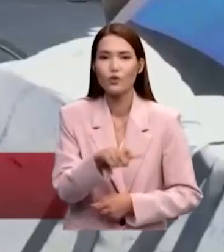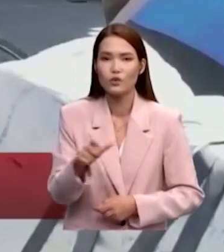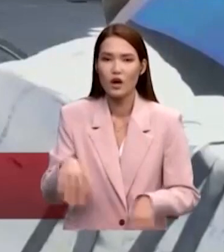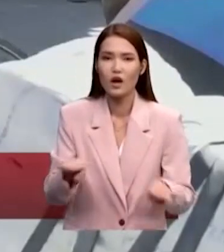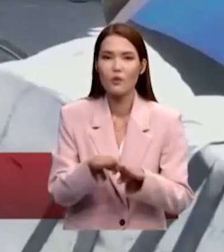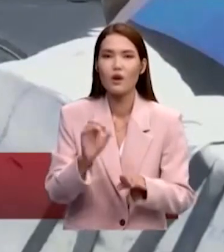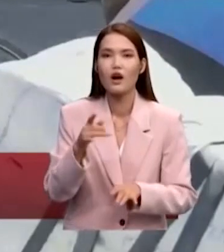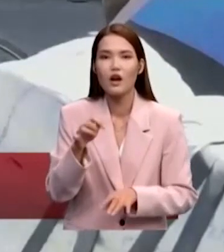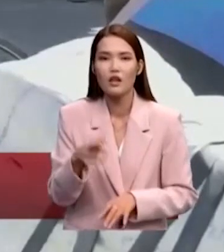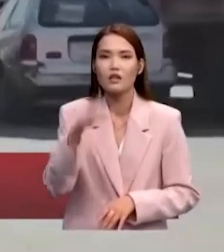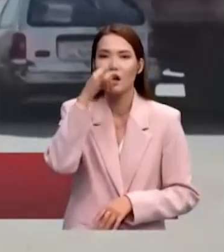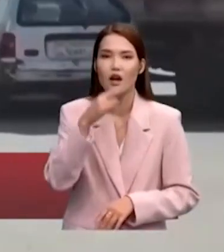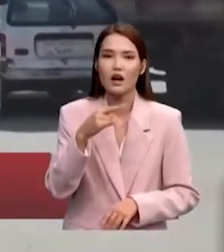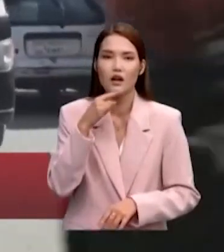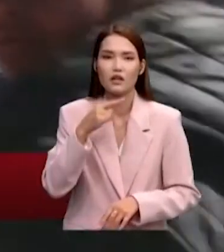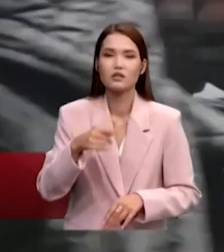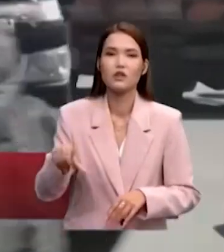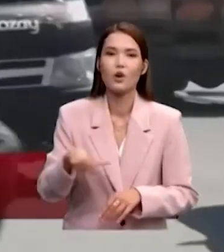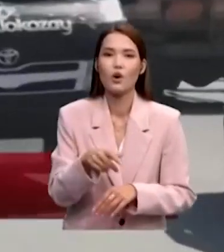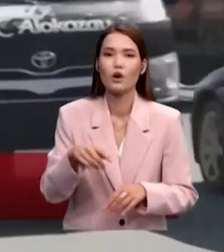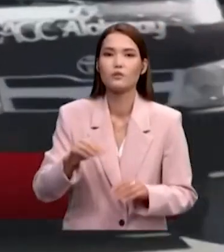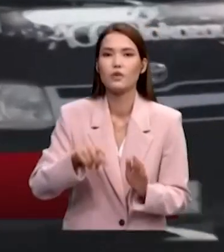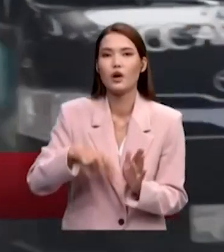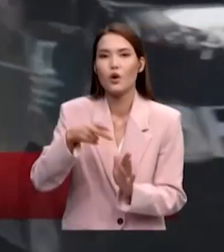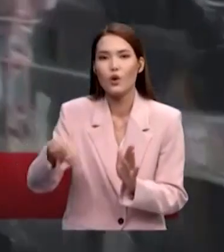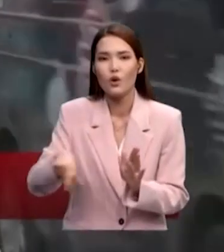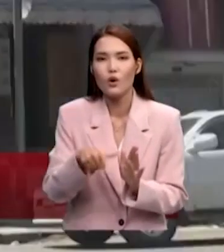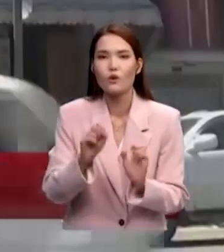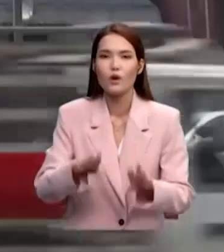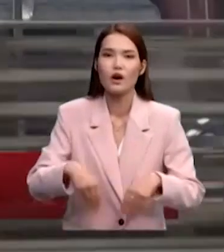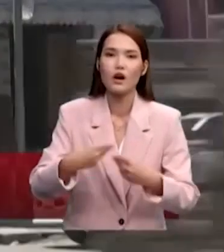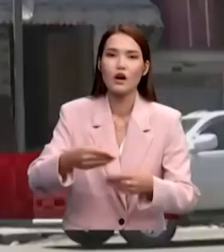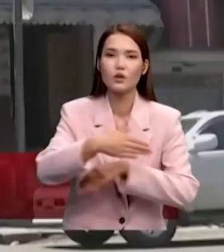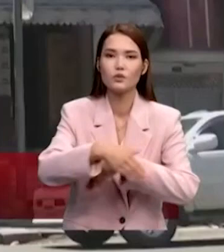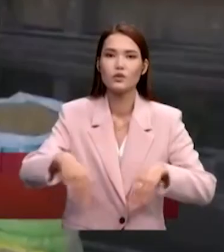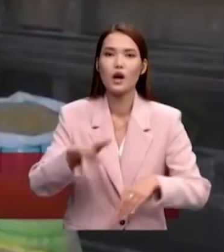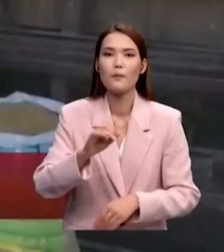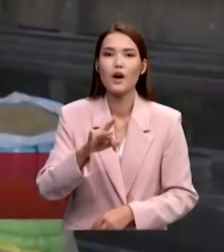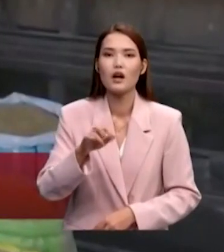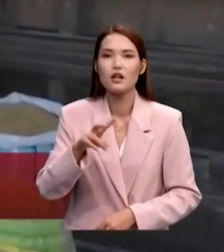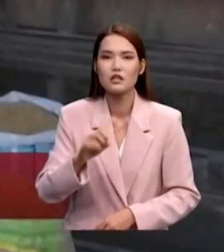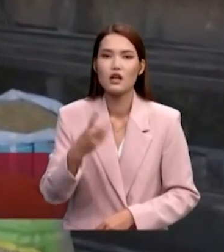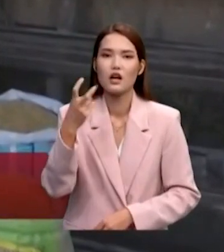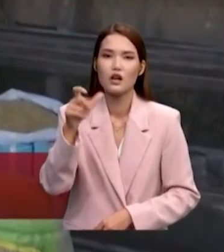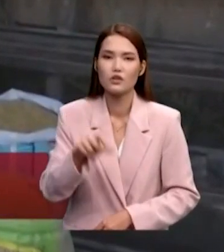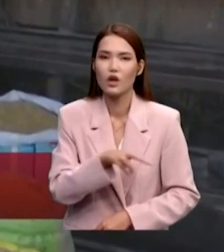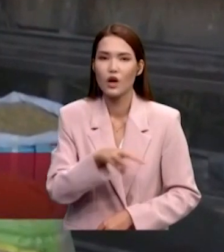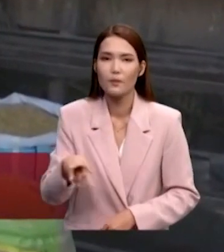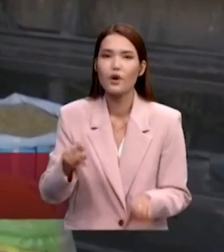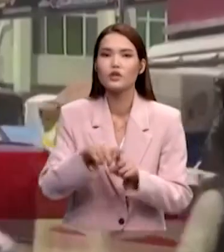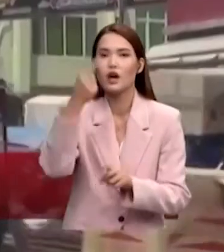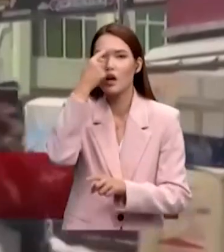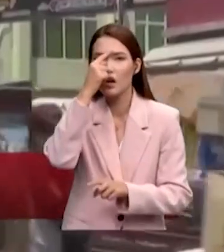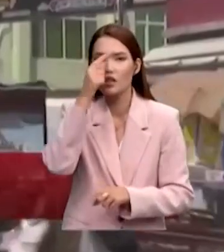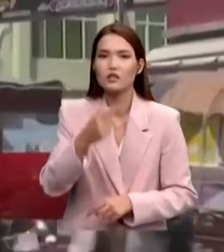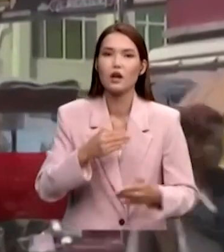также Афганистан для Казахстана является транспортным коридором, который открывает возможность выхода в Пакистан с населением 200 миллионов человек, а также в Индию, страны